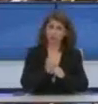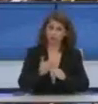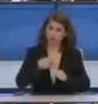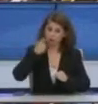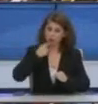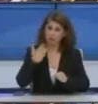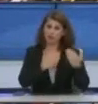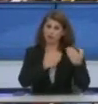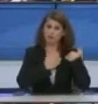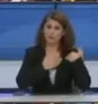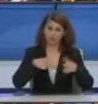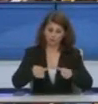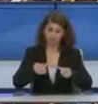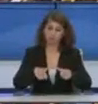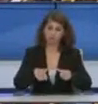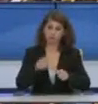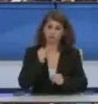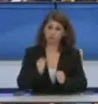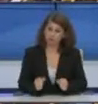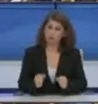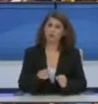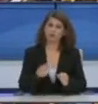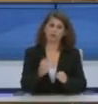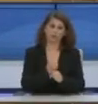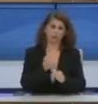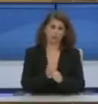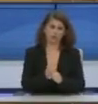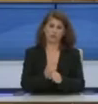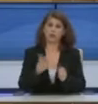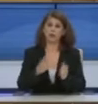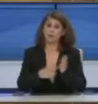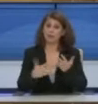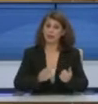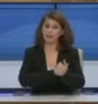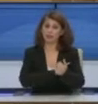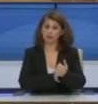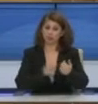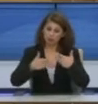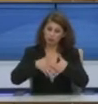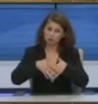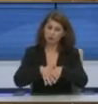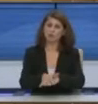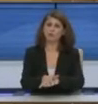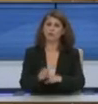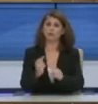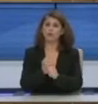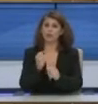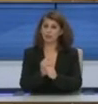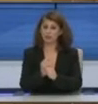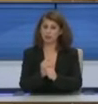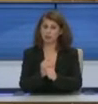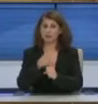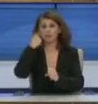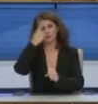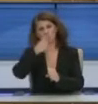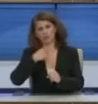είναι γονείς και έχουν ευθύνες φροντίδας να παραμείνουν στο εργατικό δυναμικό, θα πρέπει να έχουν τη δυνατότητα να προσαρμόζουν την εργασία τους